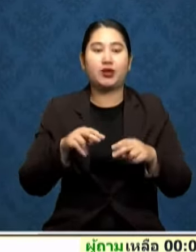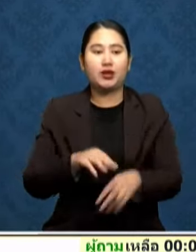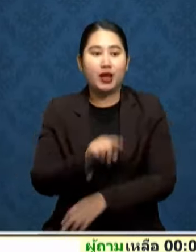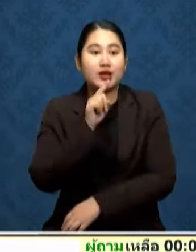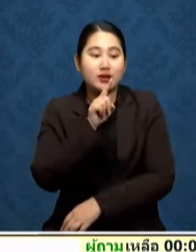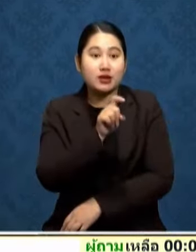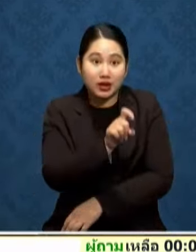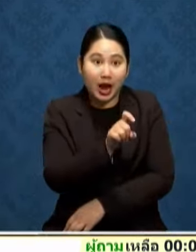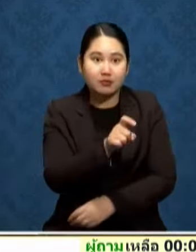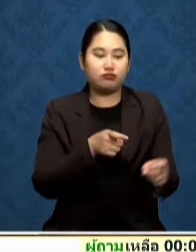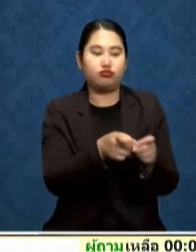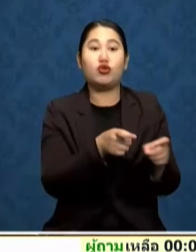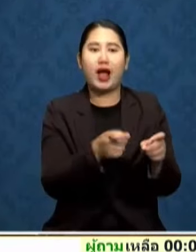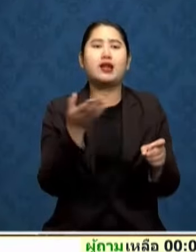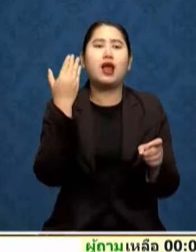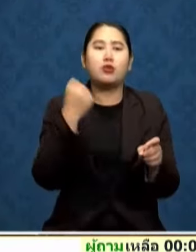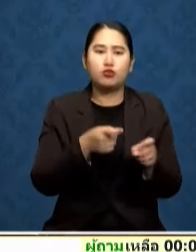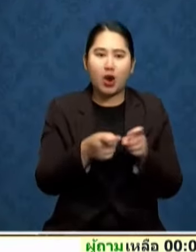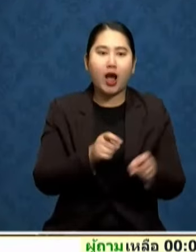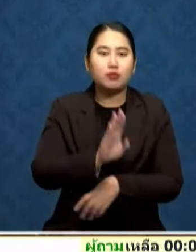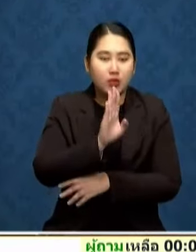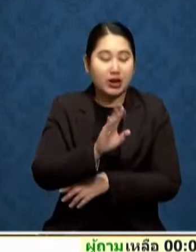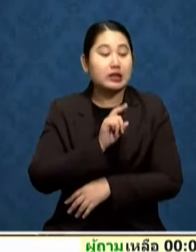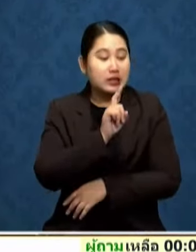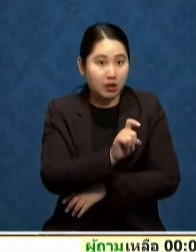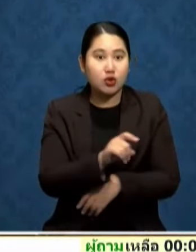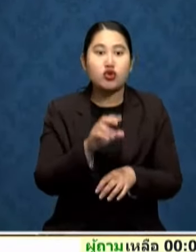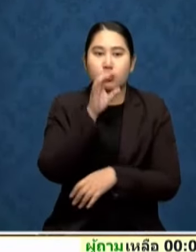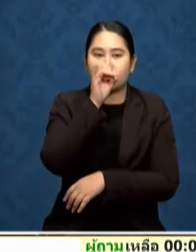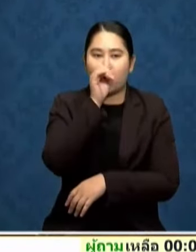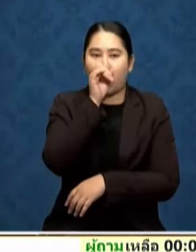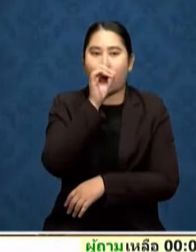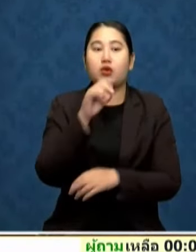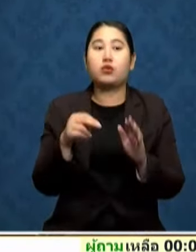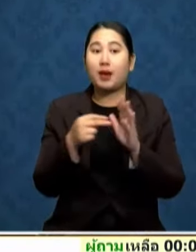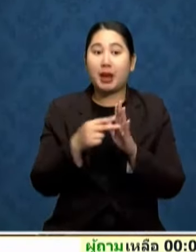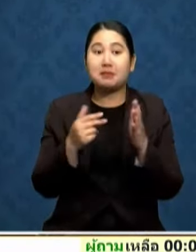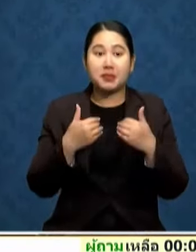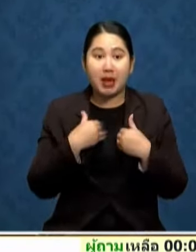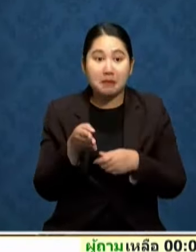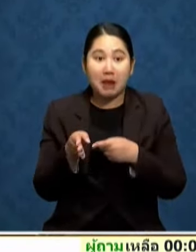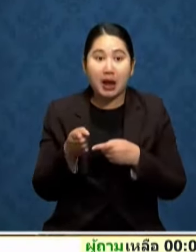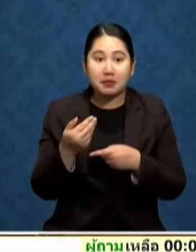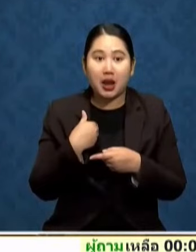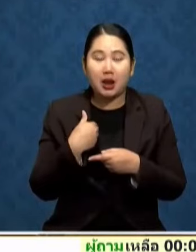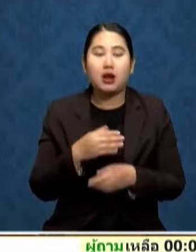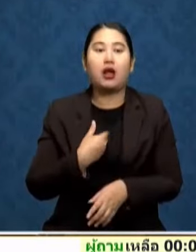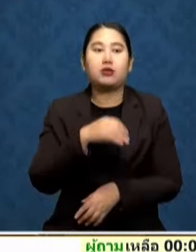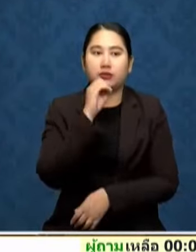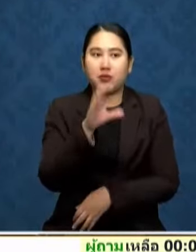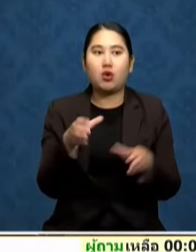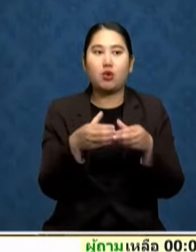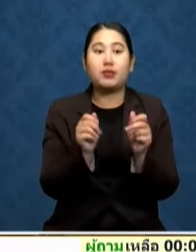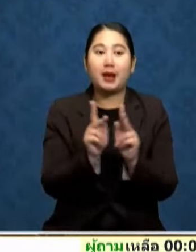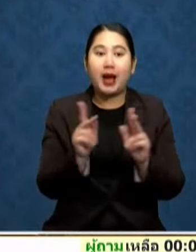ไปยังผู้จัดการในขณะนั้นว่ามีการทดลองปลาหมอคางดำหรือไม่และก็ได้มีการแจ้งต่อคณะกรรมการ